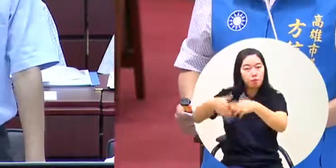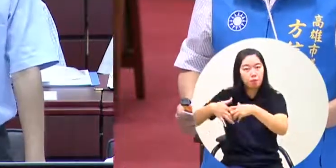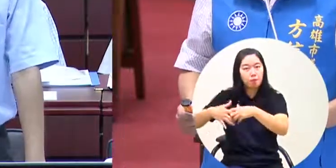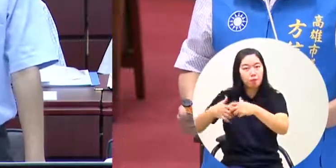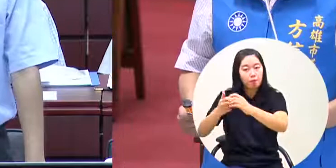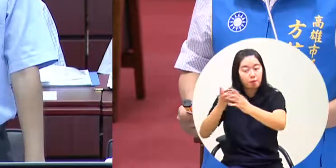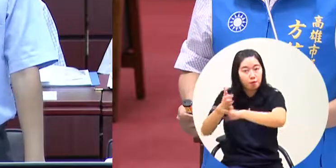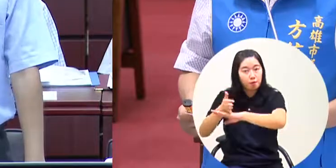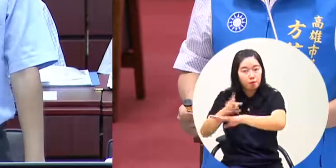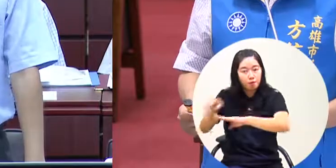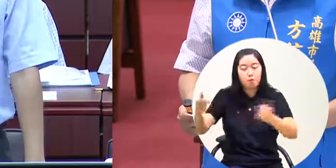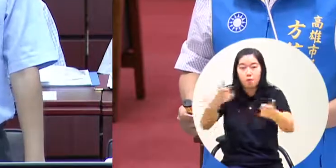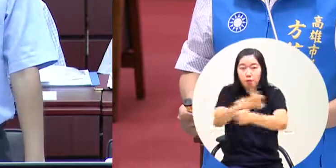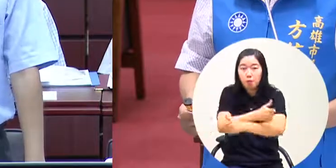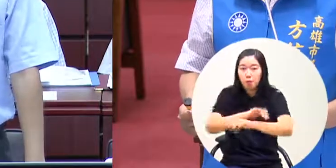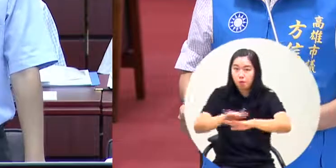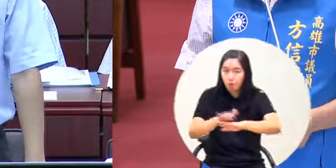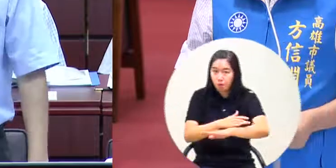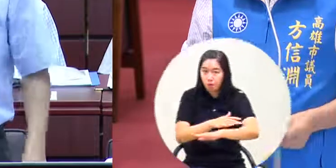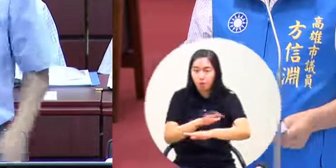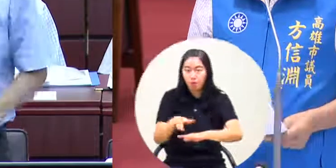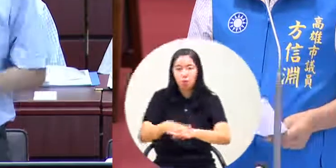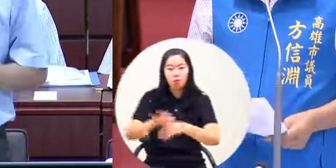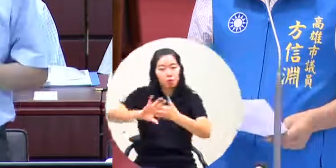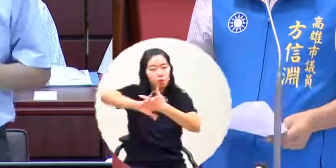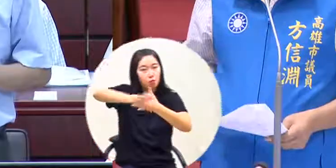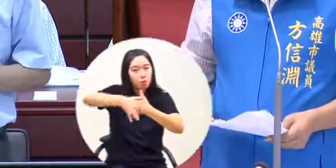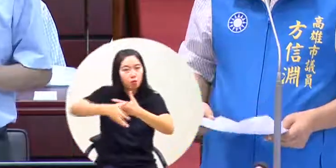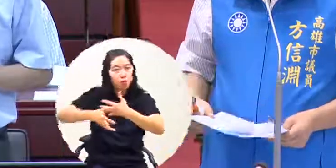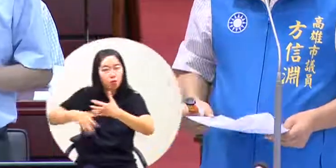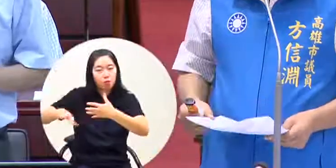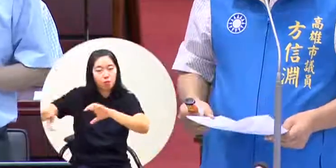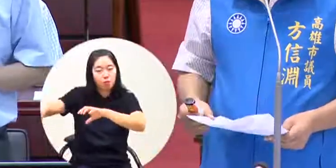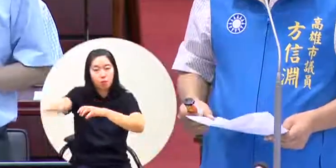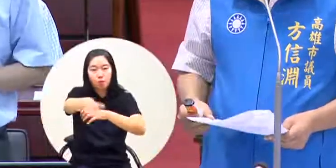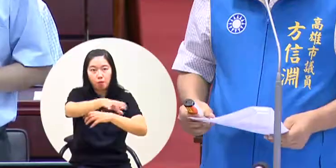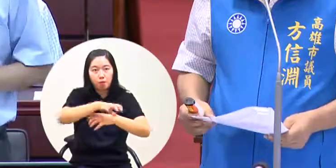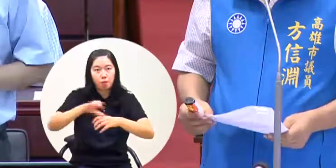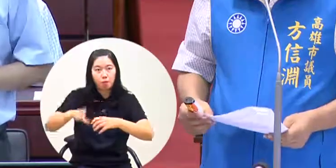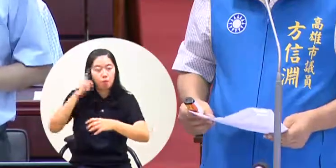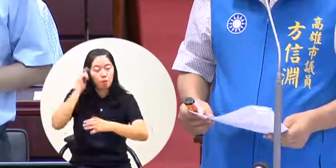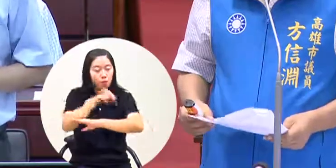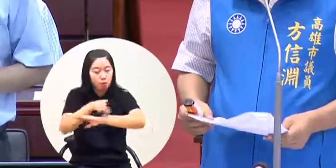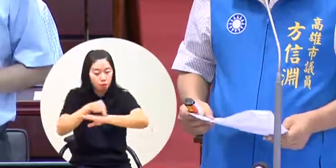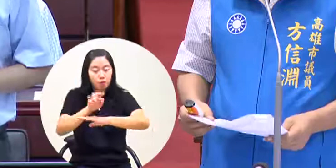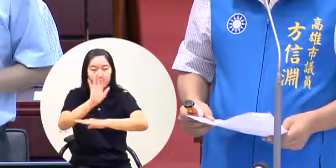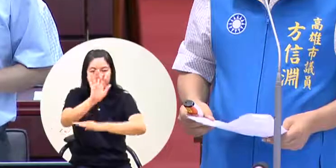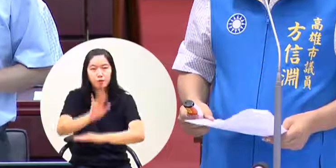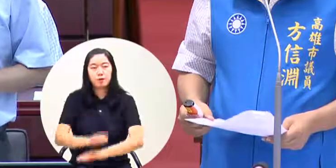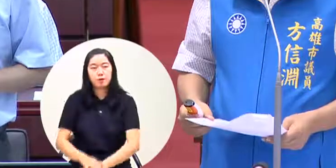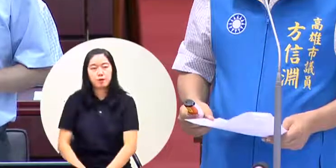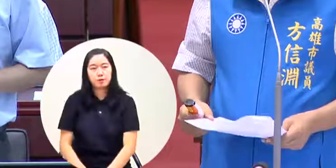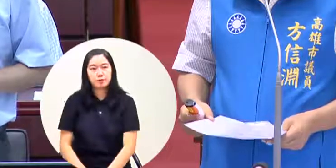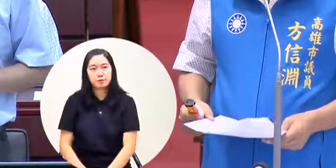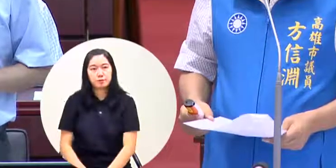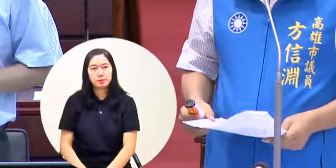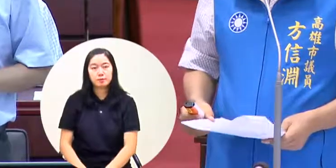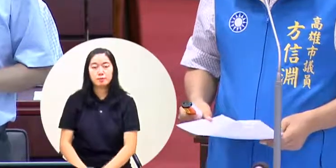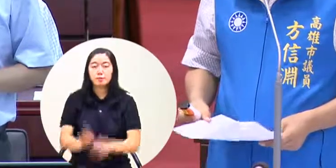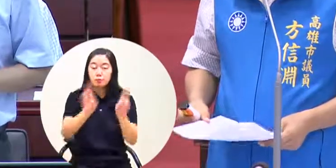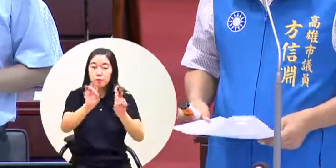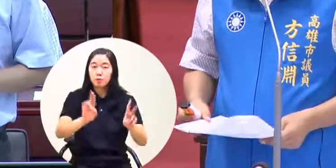多国外欧洲很多国家都有这样子的一个规划了哈。但是其实电动车，